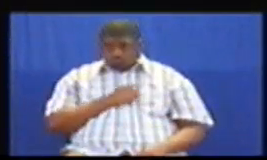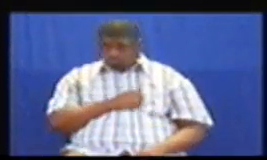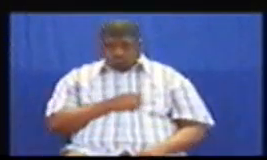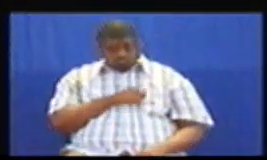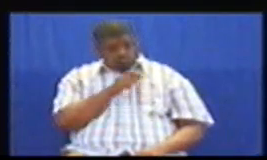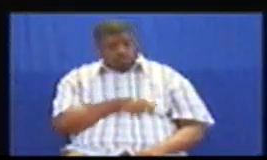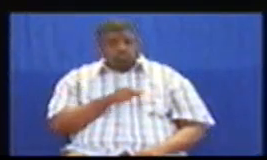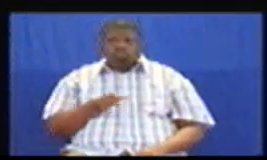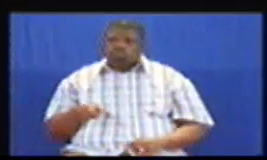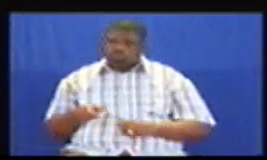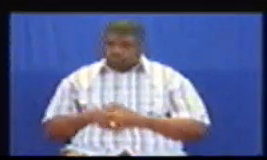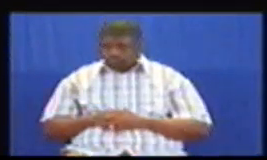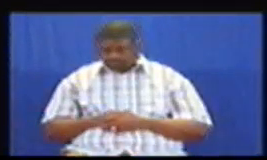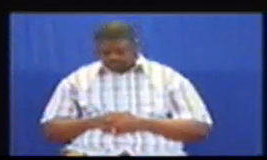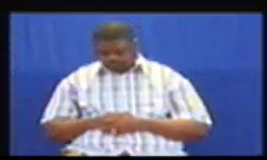watu.